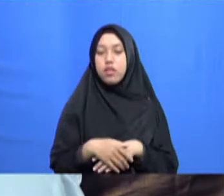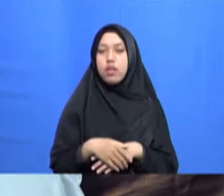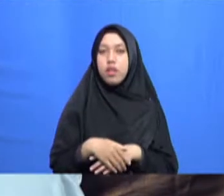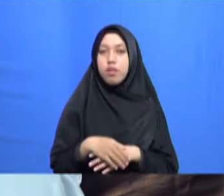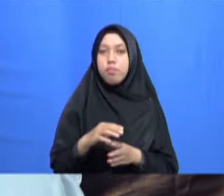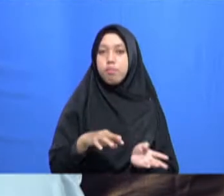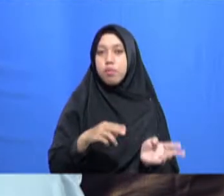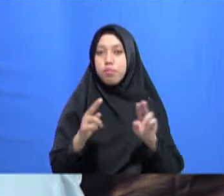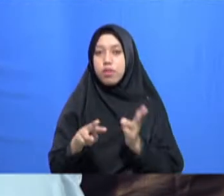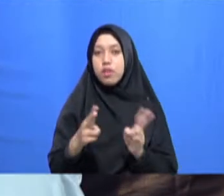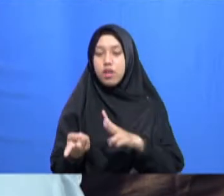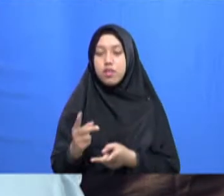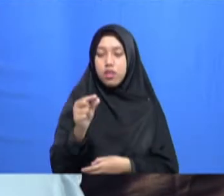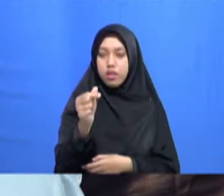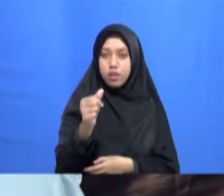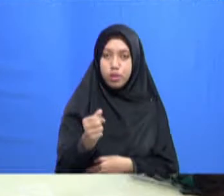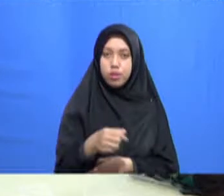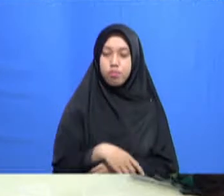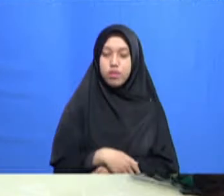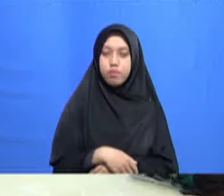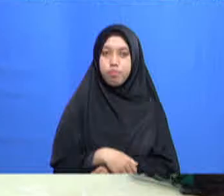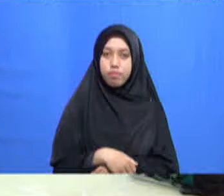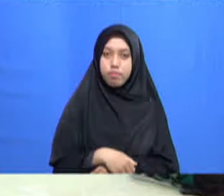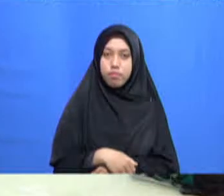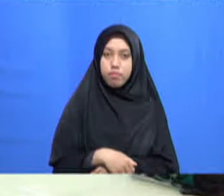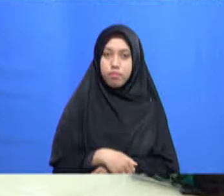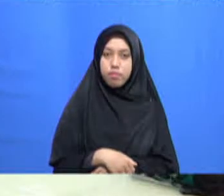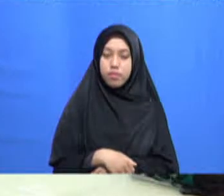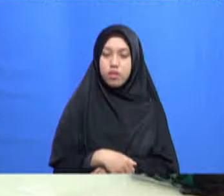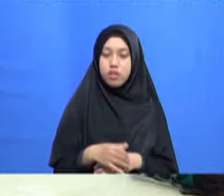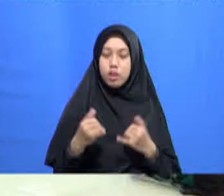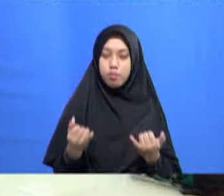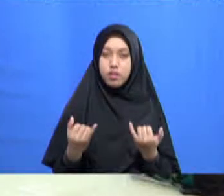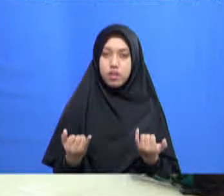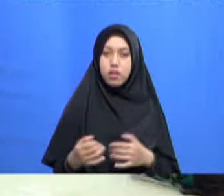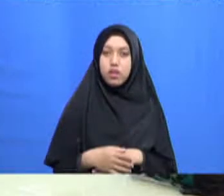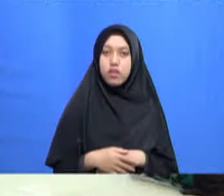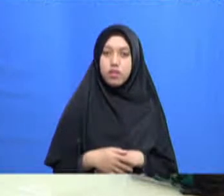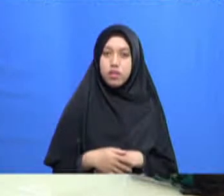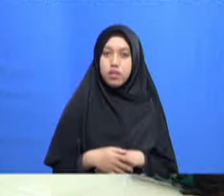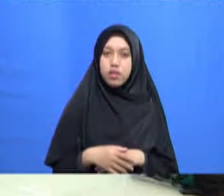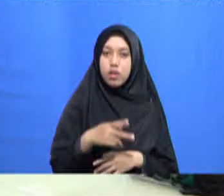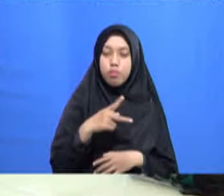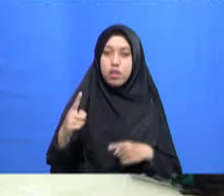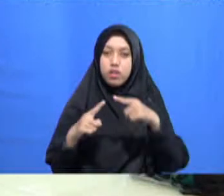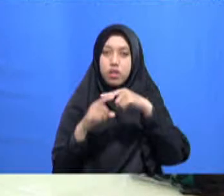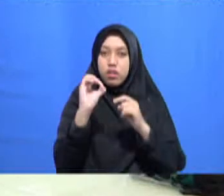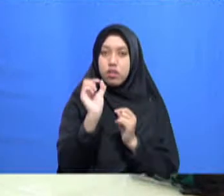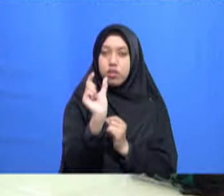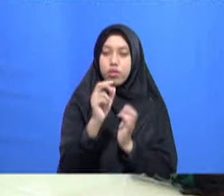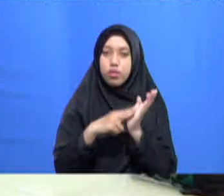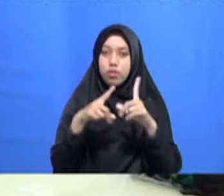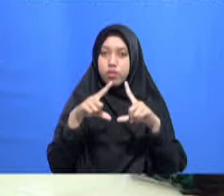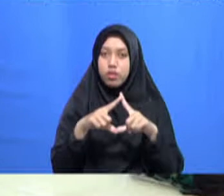gambaran terkait pandemi COVID-19, hingga saat ini Kabupaten Tujuan Una-Una adalah kabupaten